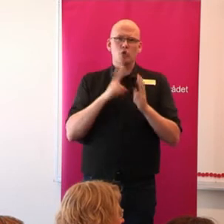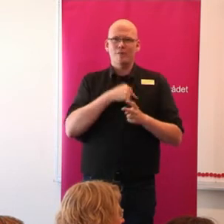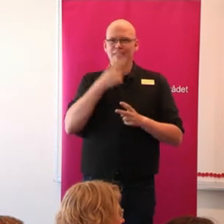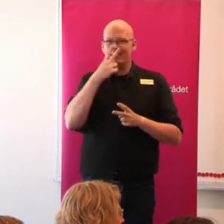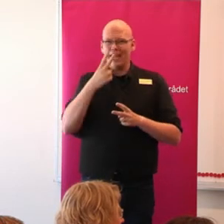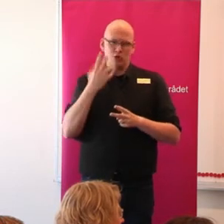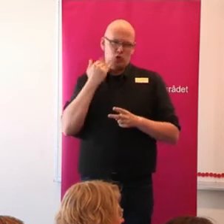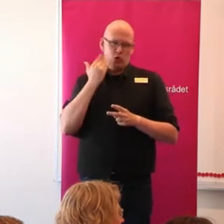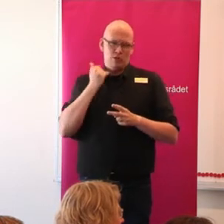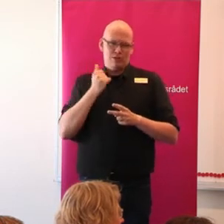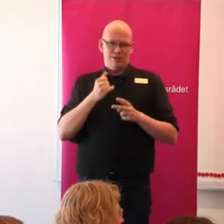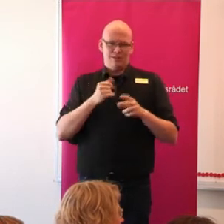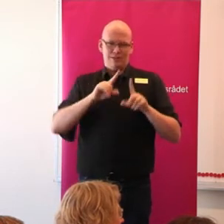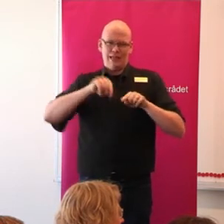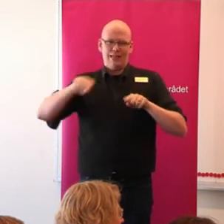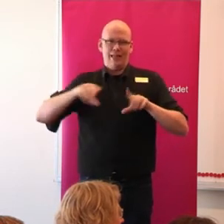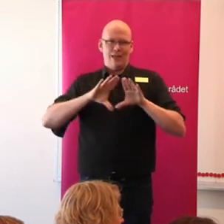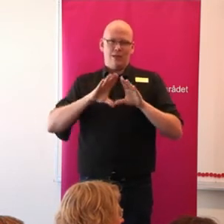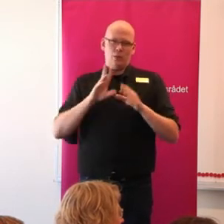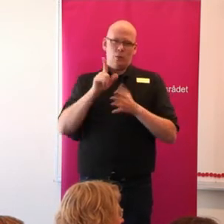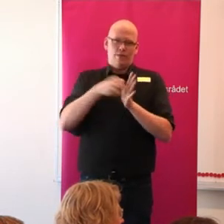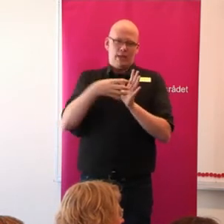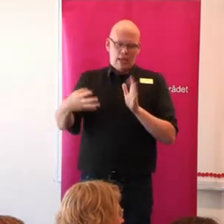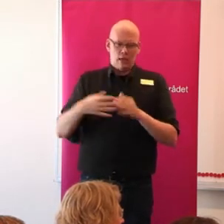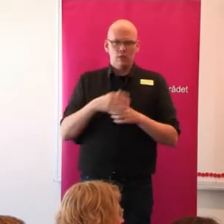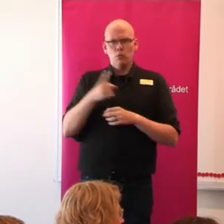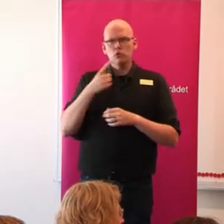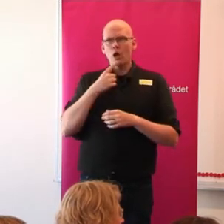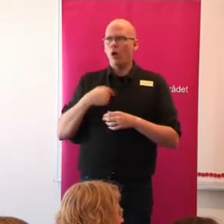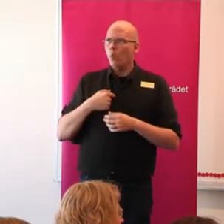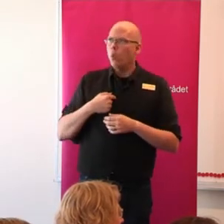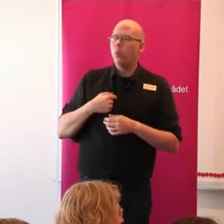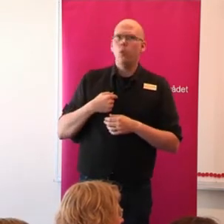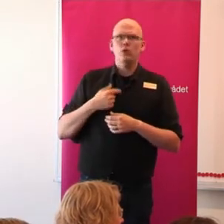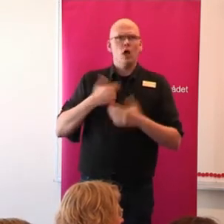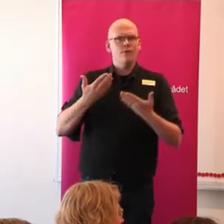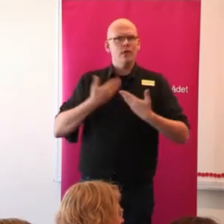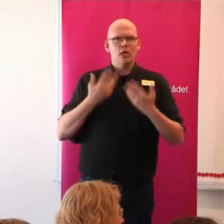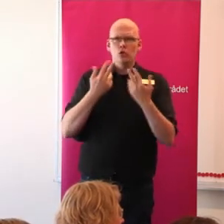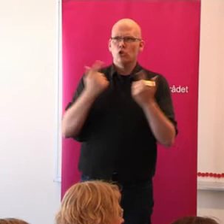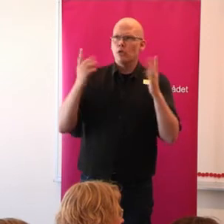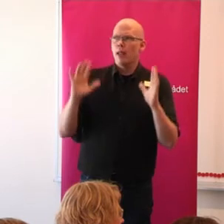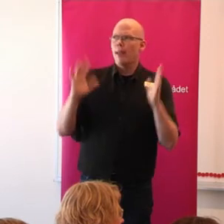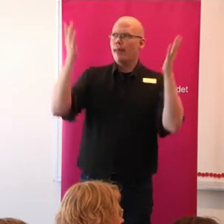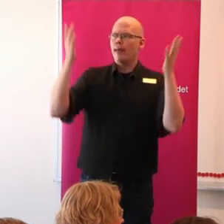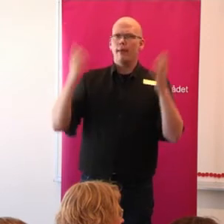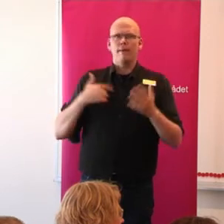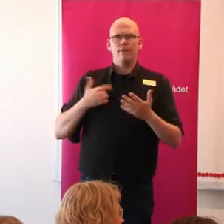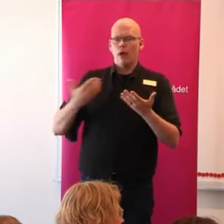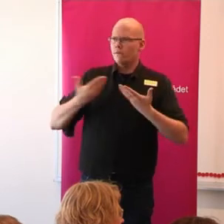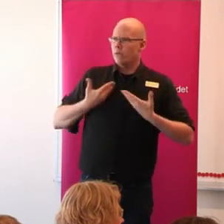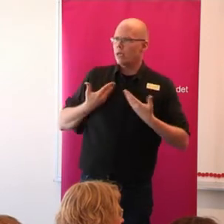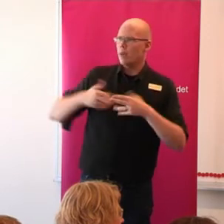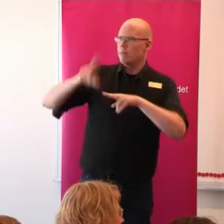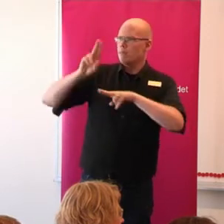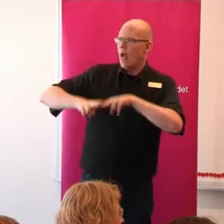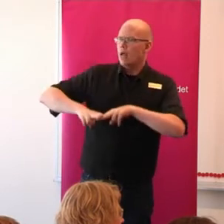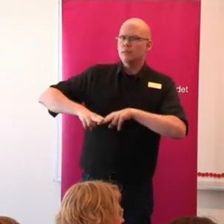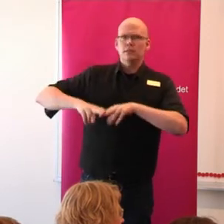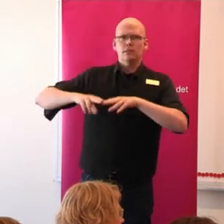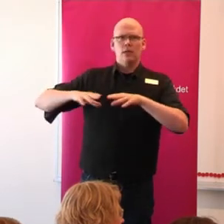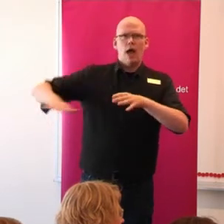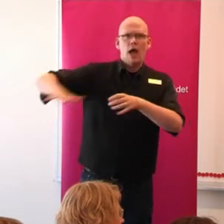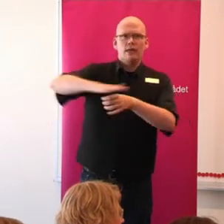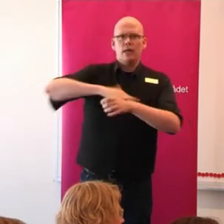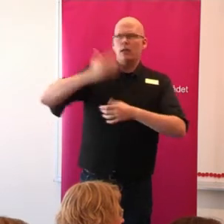nytt liv, att de lyfte sig, att självförtroendet äntligen kom där. Va? Därför att de hittade en plattform, en arena och ett bra sätt